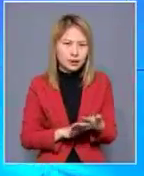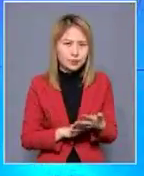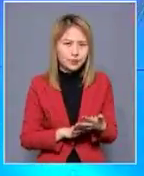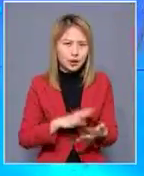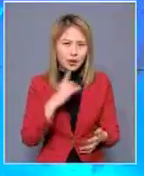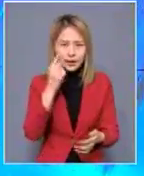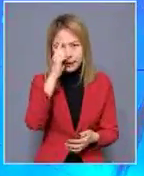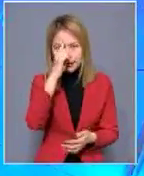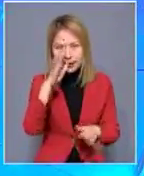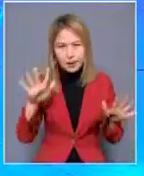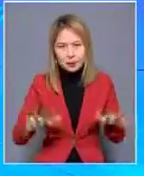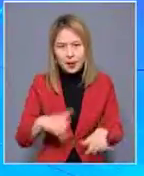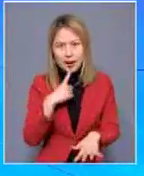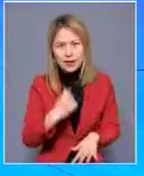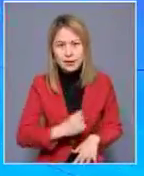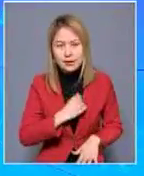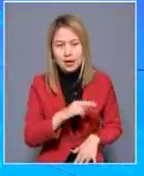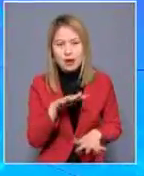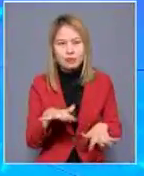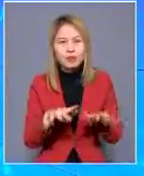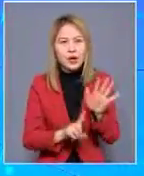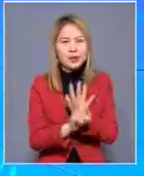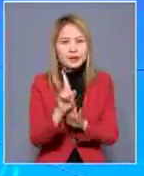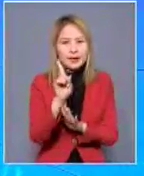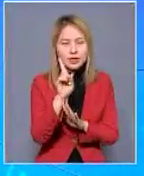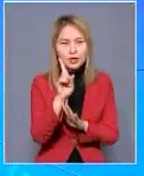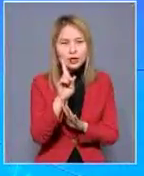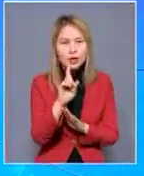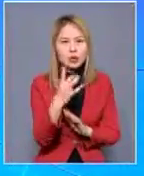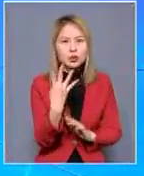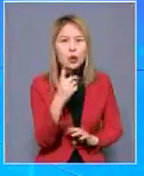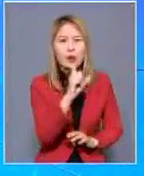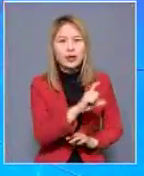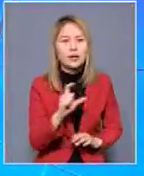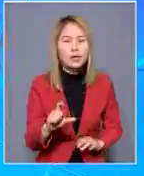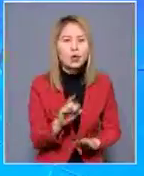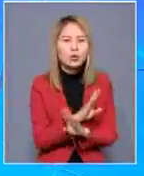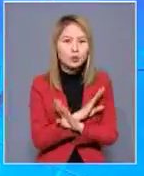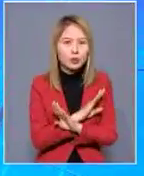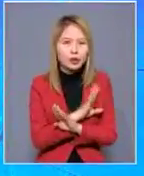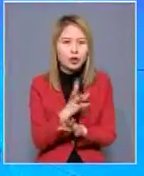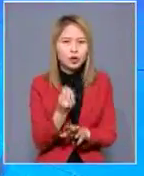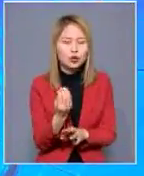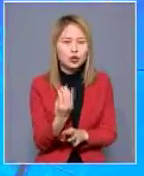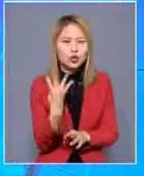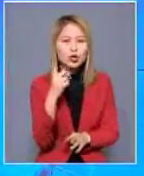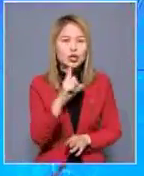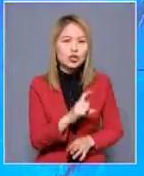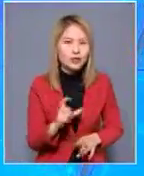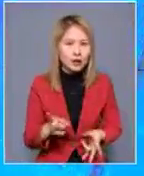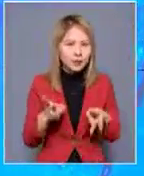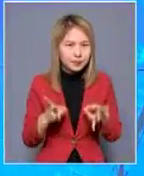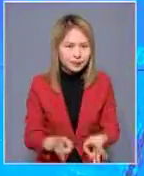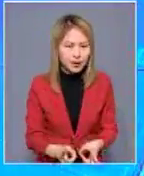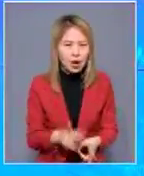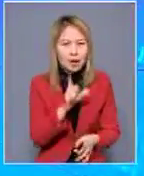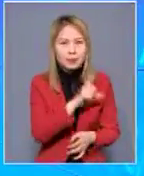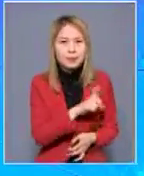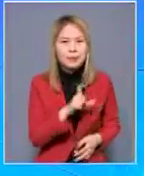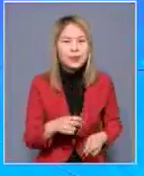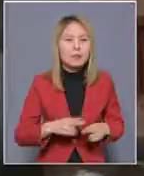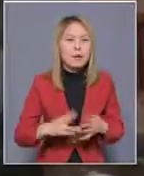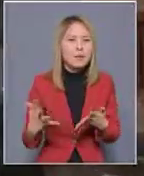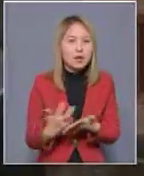Үндістанда содырлар әскери қызметкерлерге шабуыл жасады. Салдарынан 4 адам көз жұмып, тағы 4-еуі жарақат алған. Құрбандардың